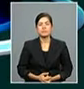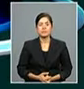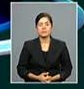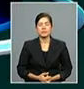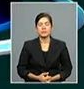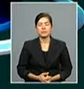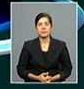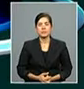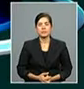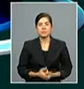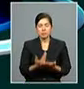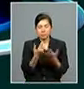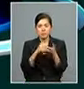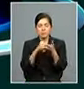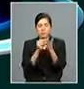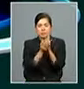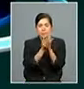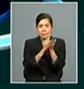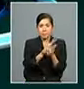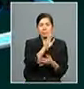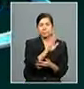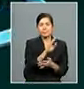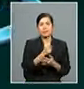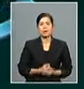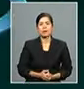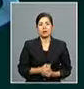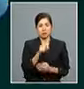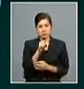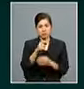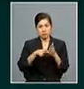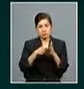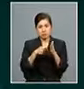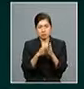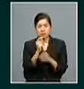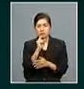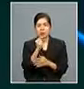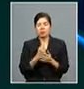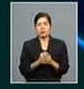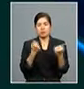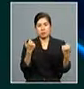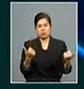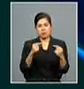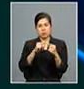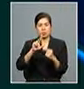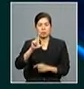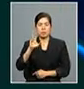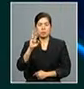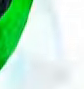นี่คือความเปลี่ยนแปลงล่าสุดตอนนี้ครับเพราะนี่คือทีวี360องศาสวัสดีครับ